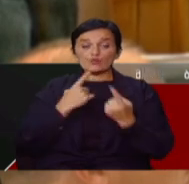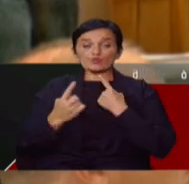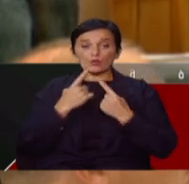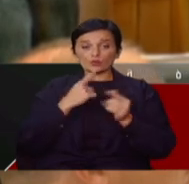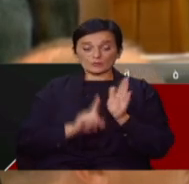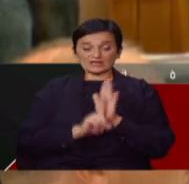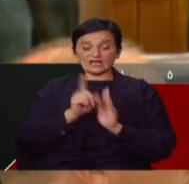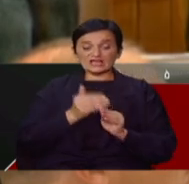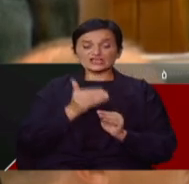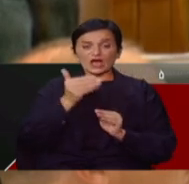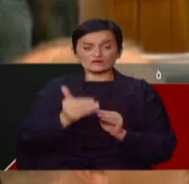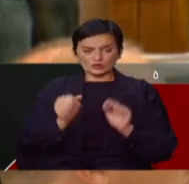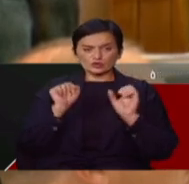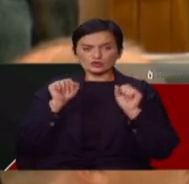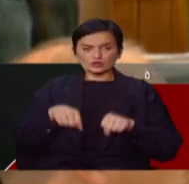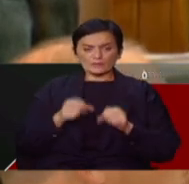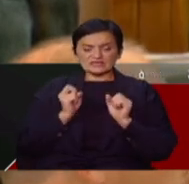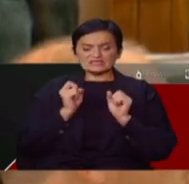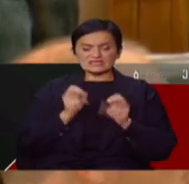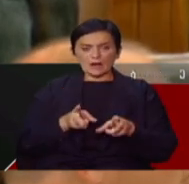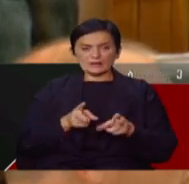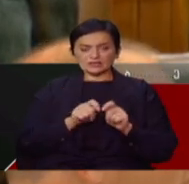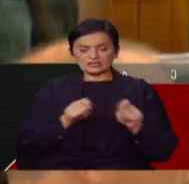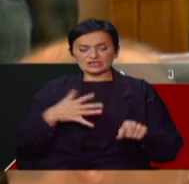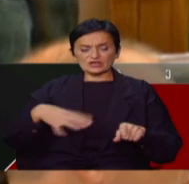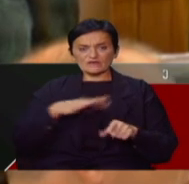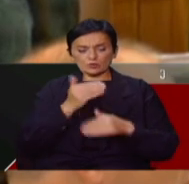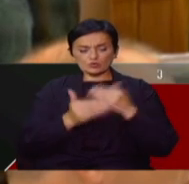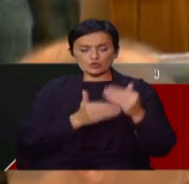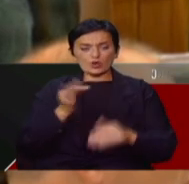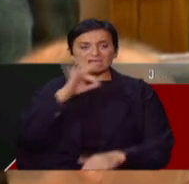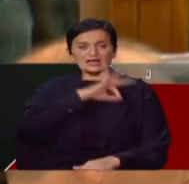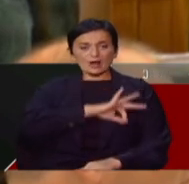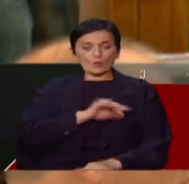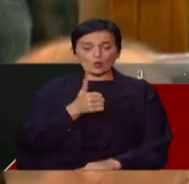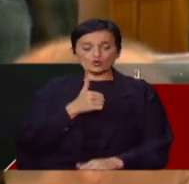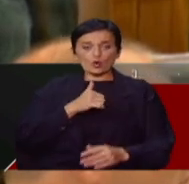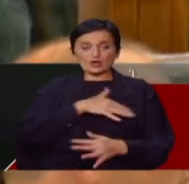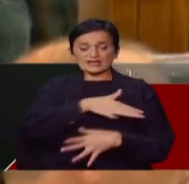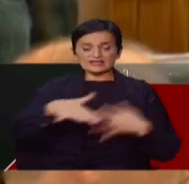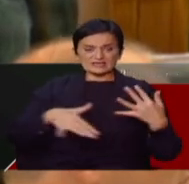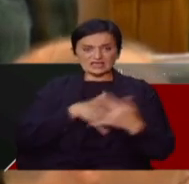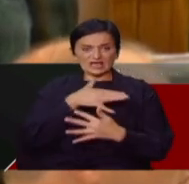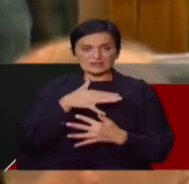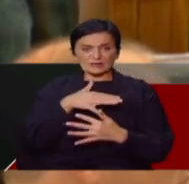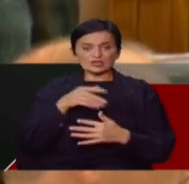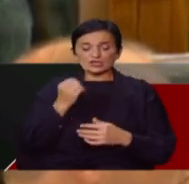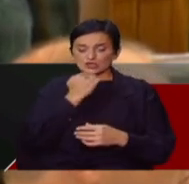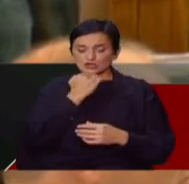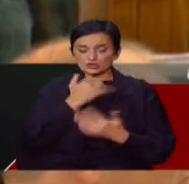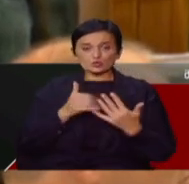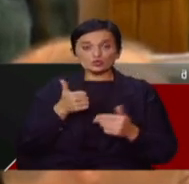მოლაპარაკებების დაწყების დაგვიანებამ შესაძლოა საფრთხე შეუქმნას ქვეყნის პროგრესს და გამოყენებული იყოს როგორც დესტაბილიზაციის ინსტრუმენტი, როგორც